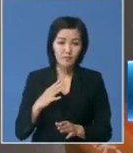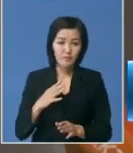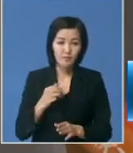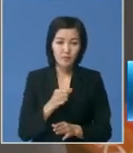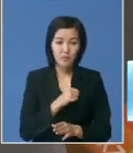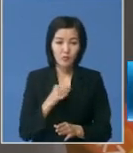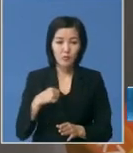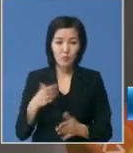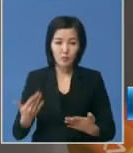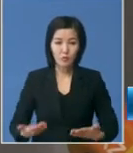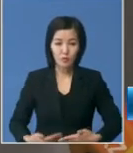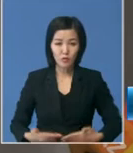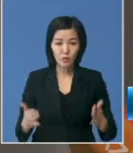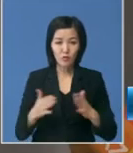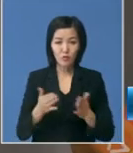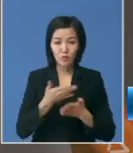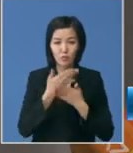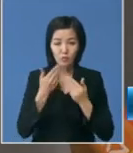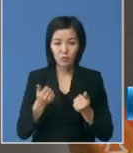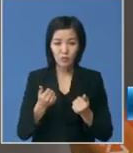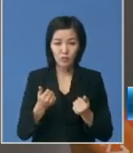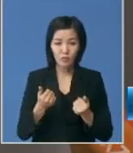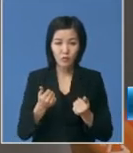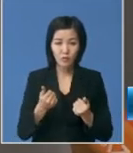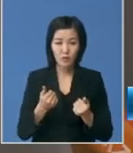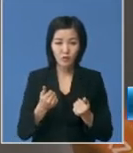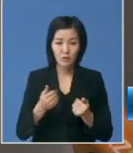Өзімде тұра орын болған жоқ, содан кейін көмей бердім балаларымды.